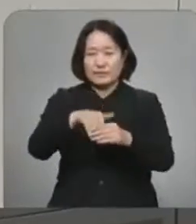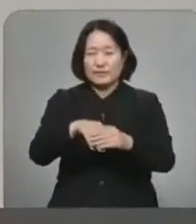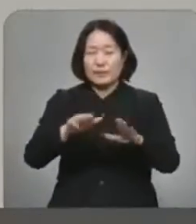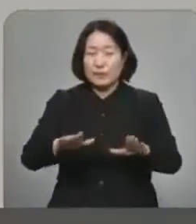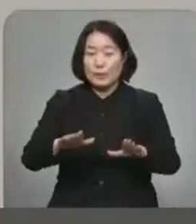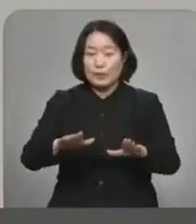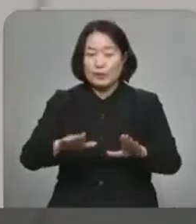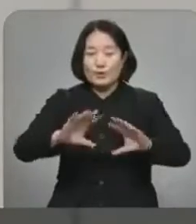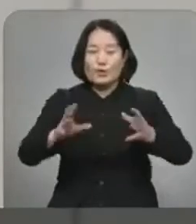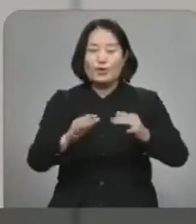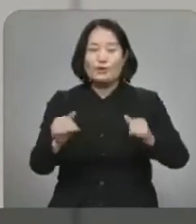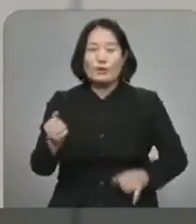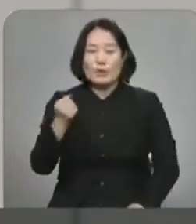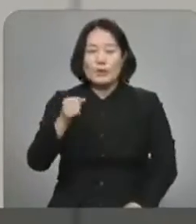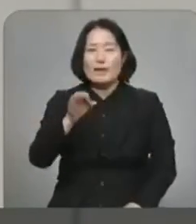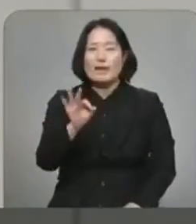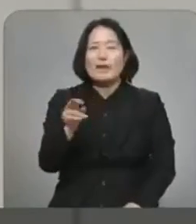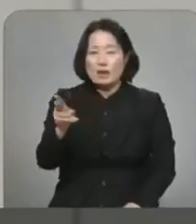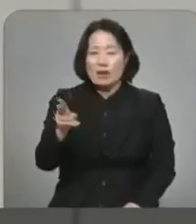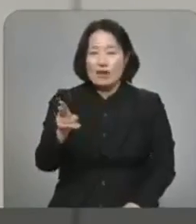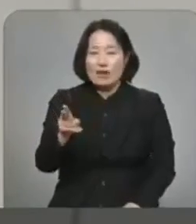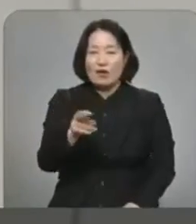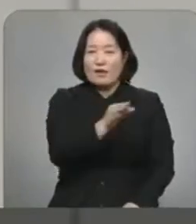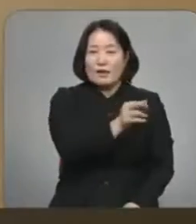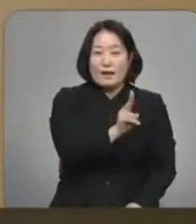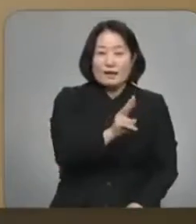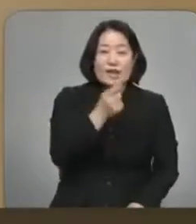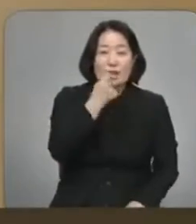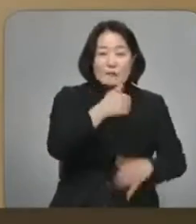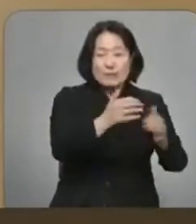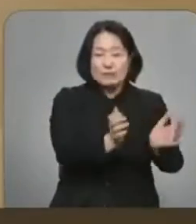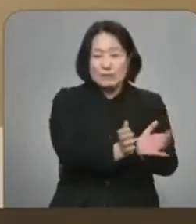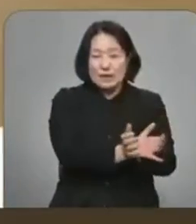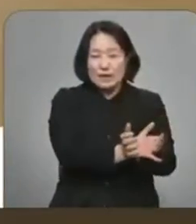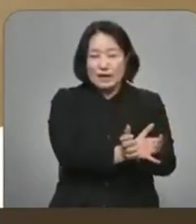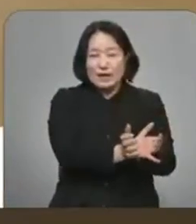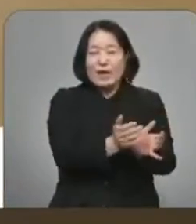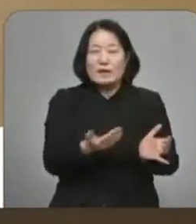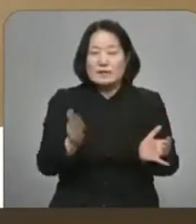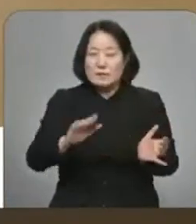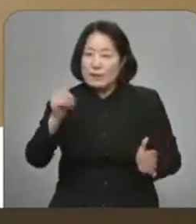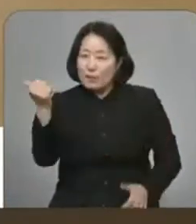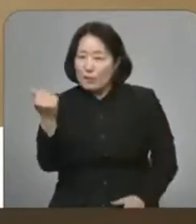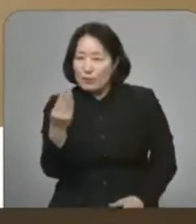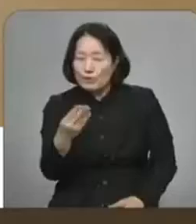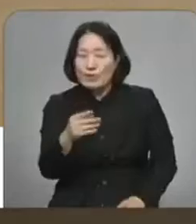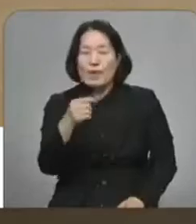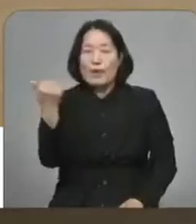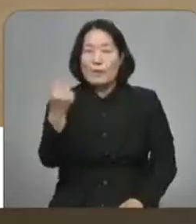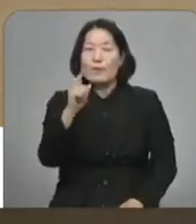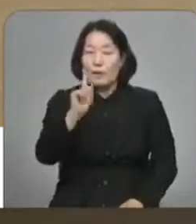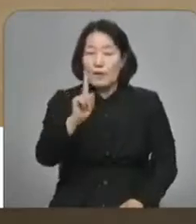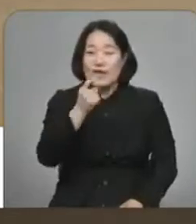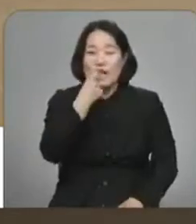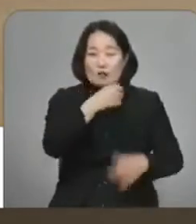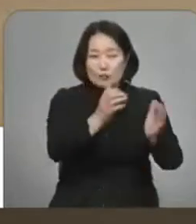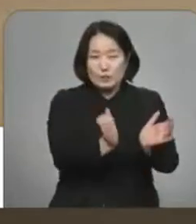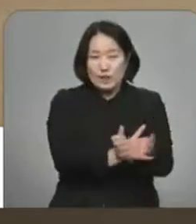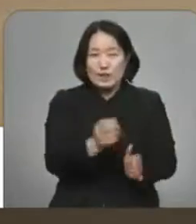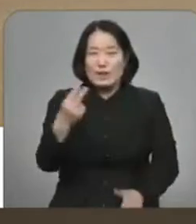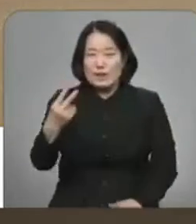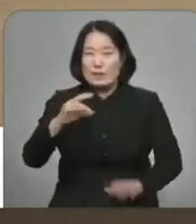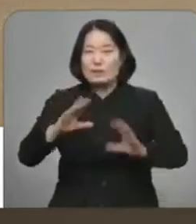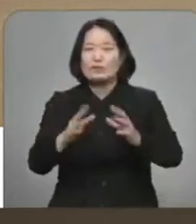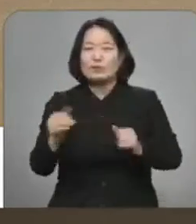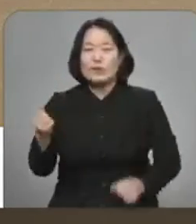집권여당은 국민의 이 야상은 더불어 민주당 입니다 하지만 투표용지에 기운은 1번 민주당 이번 국민이 3번